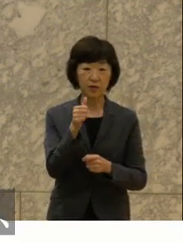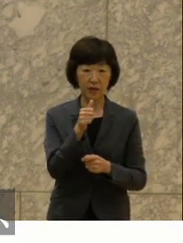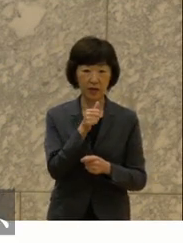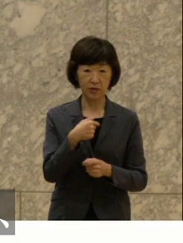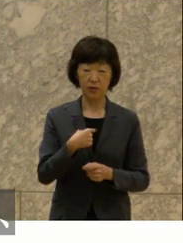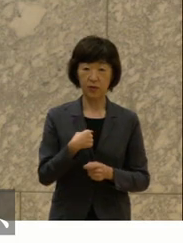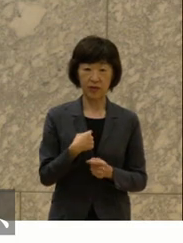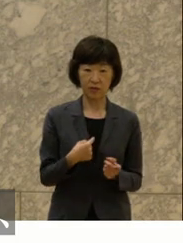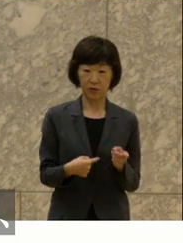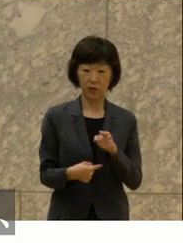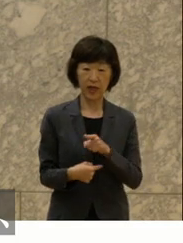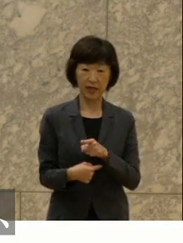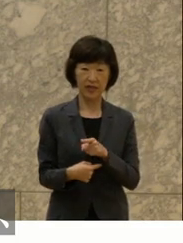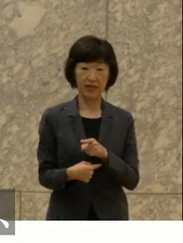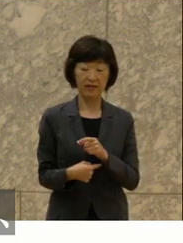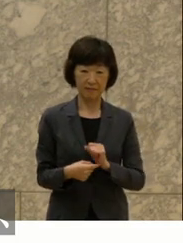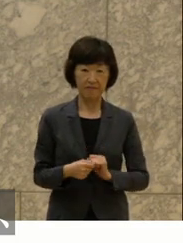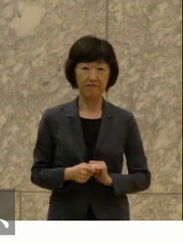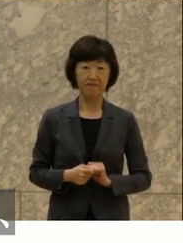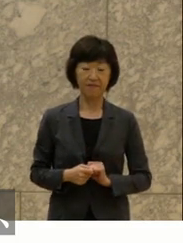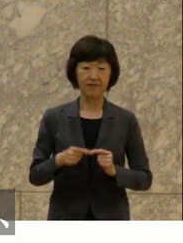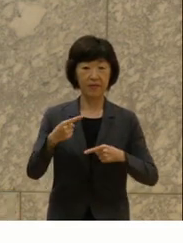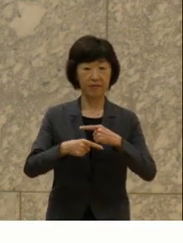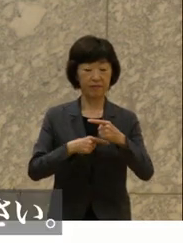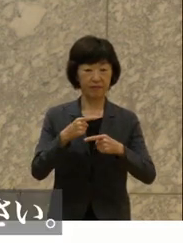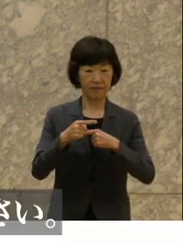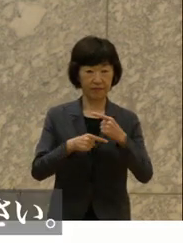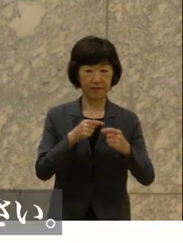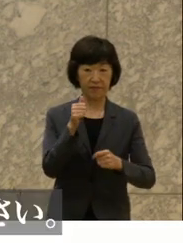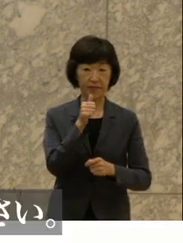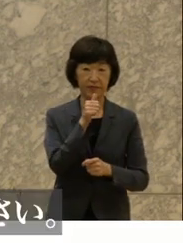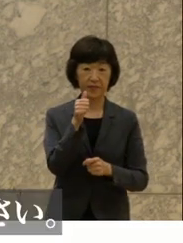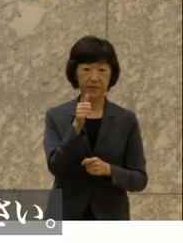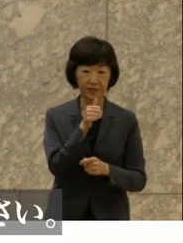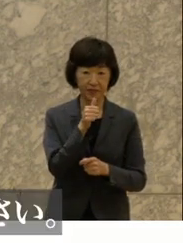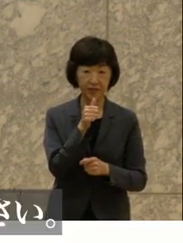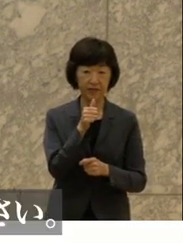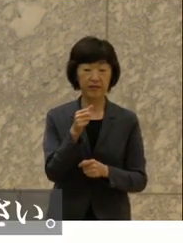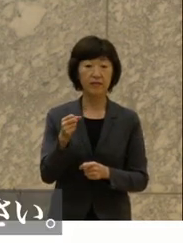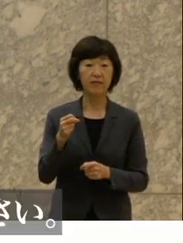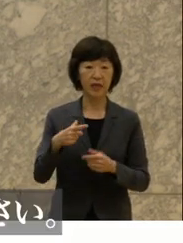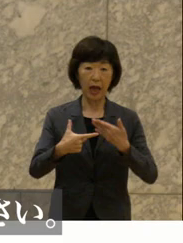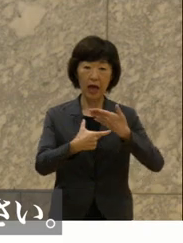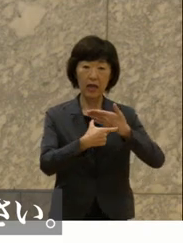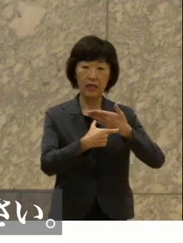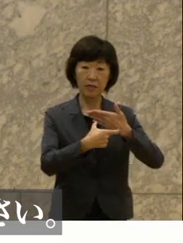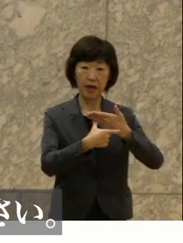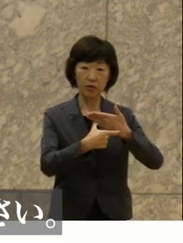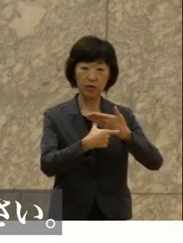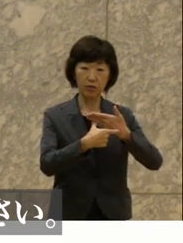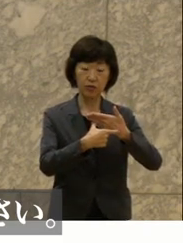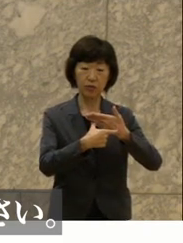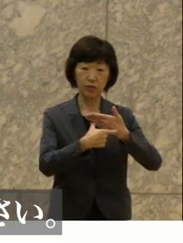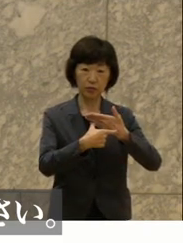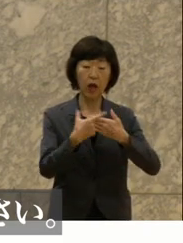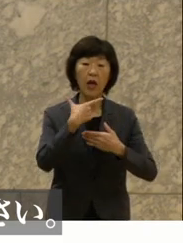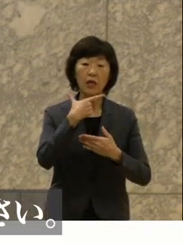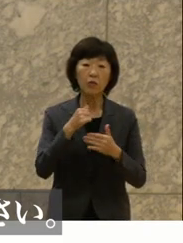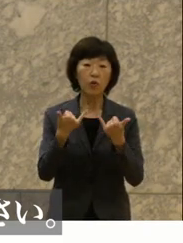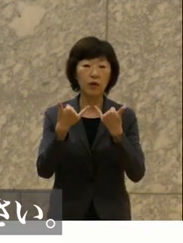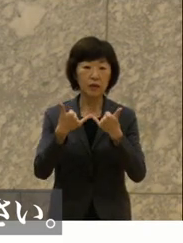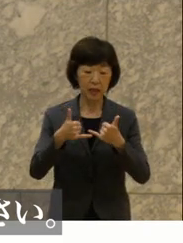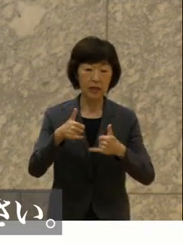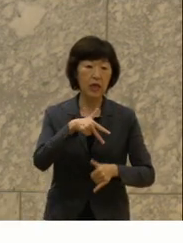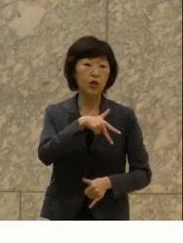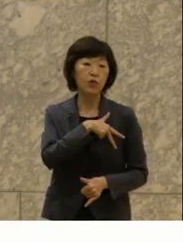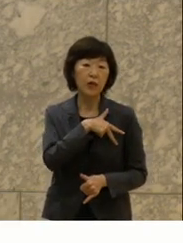私のすぐ隣でご案内をしてくださっておりますが手話通訳とそして字幕映像ご希望の方はスタッフまで